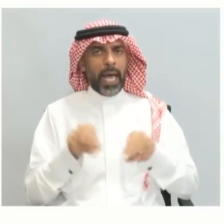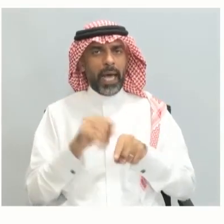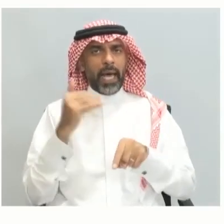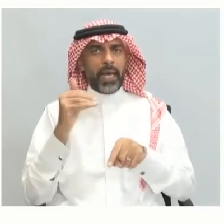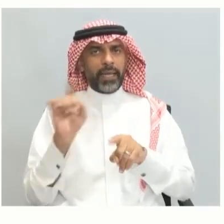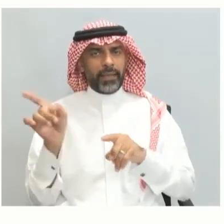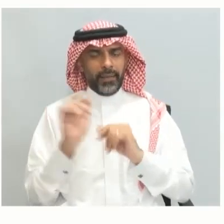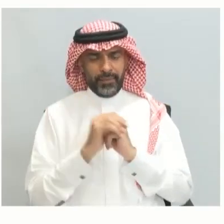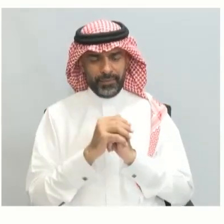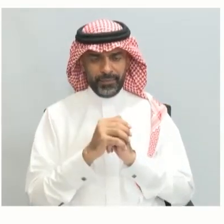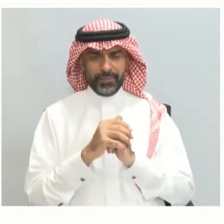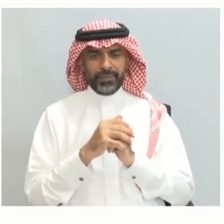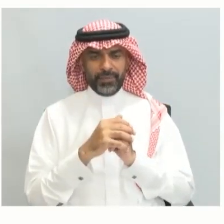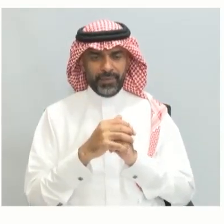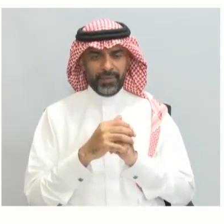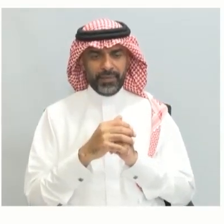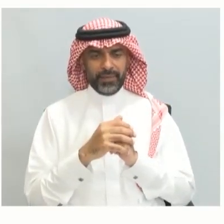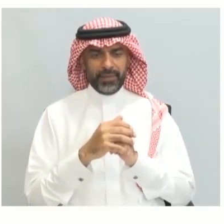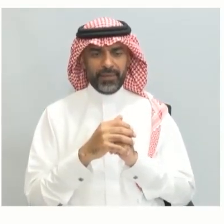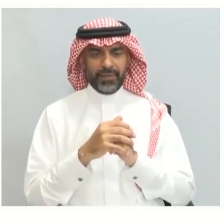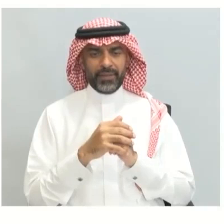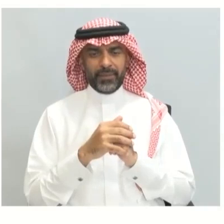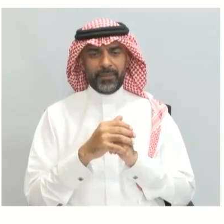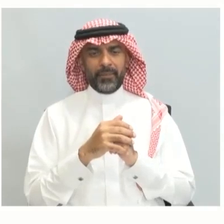ننقلها من الطبيعه الى